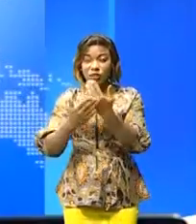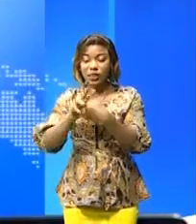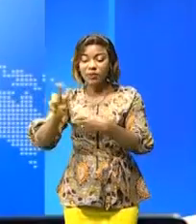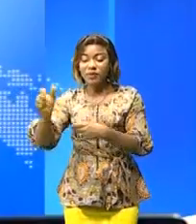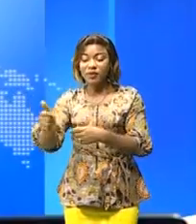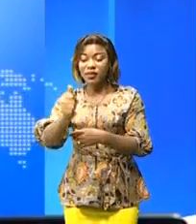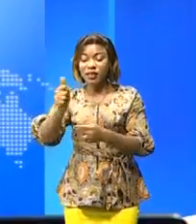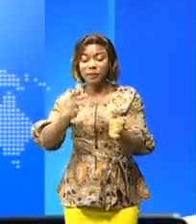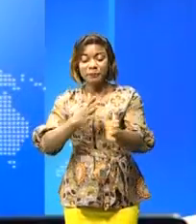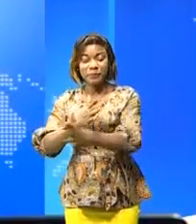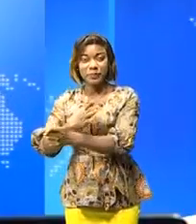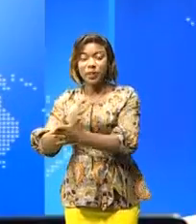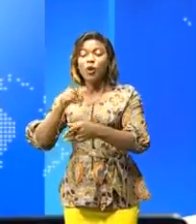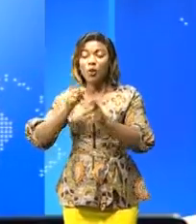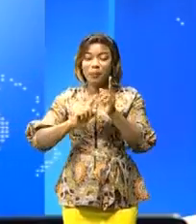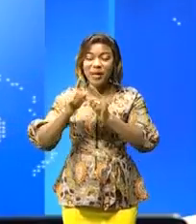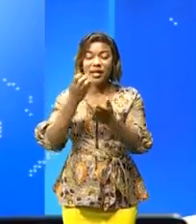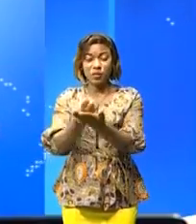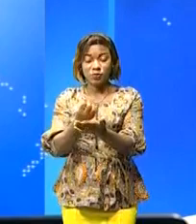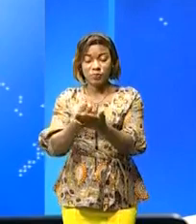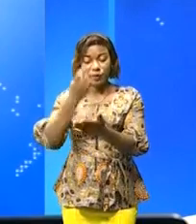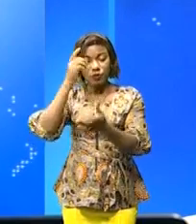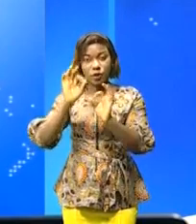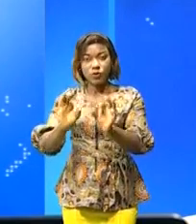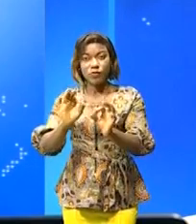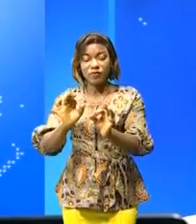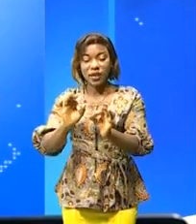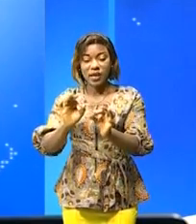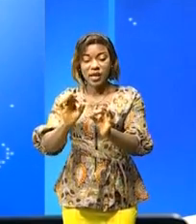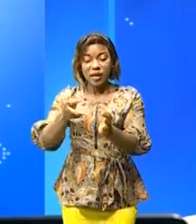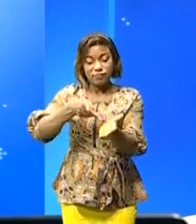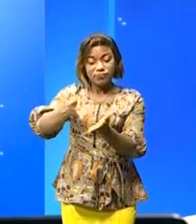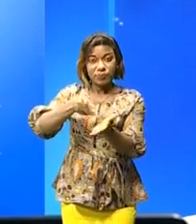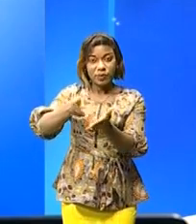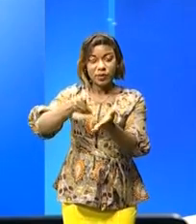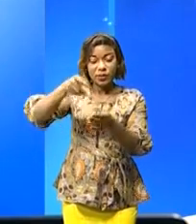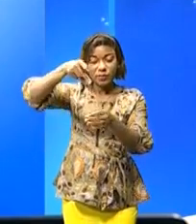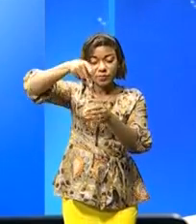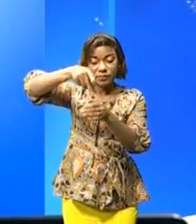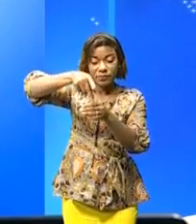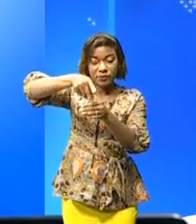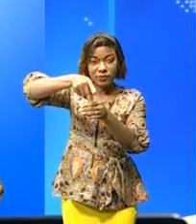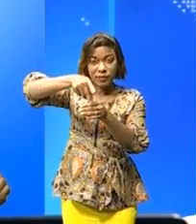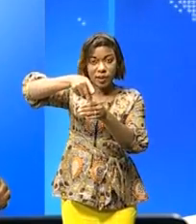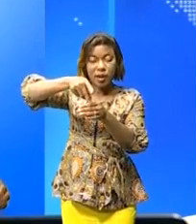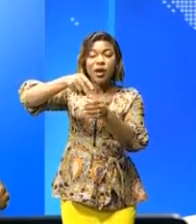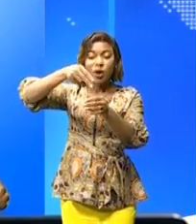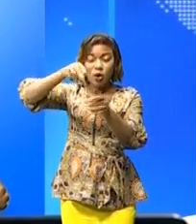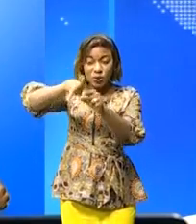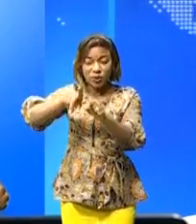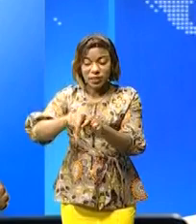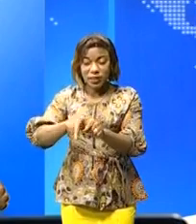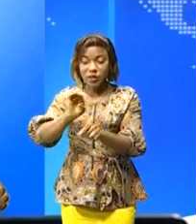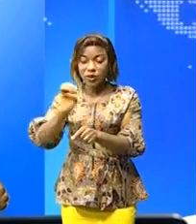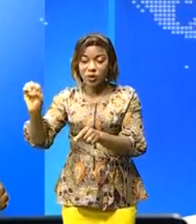Parlons économie au sujet de la nouvelle tarification de produits pétrolière à la pompe, la zone ouest n'a